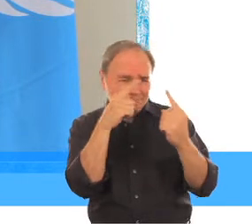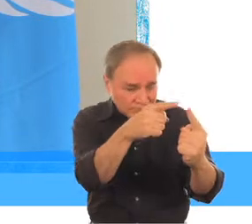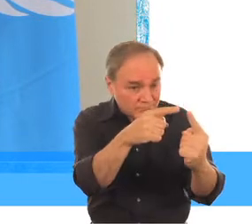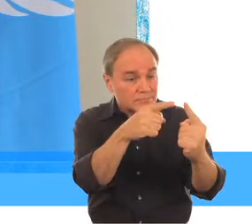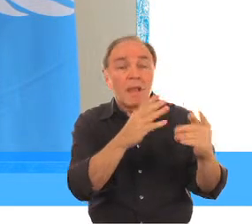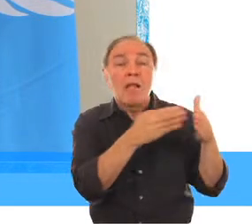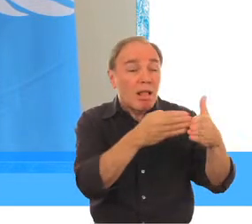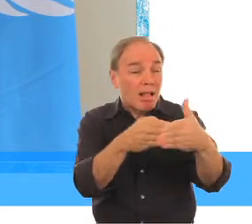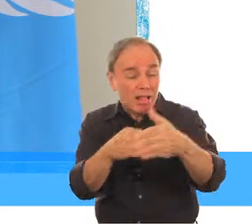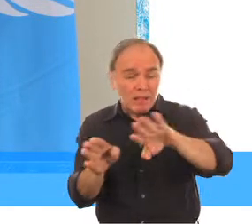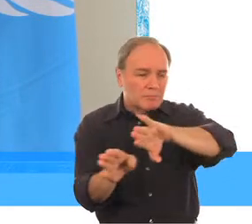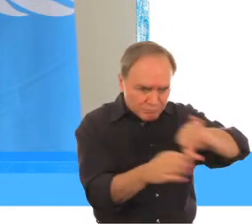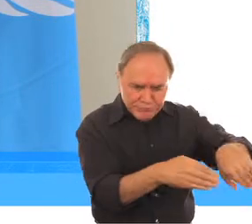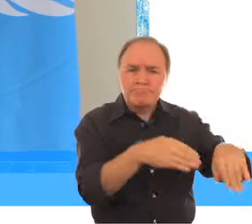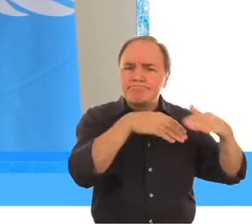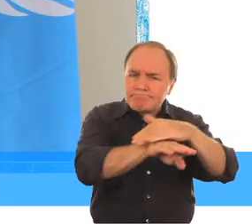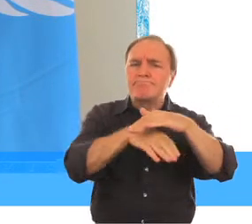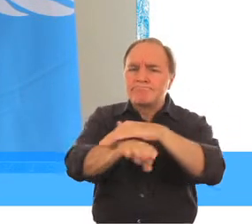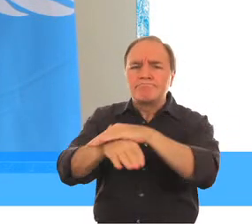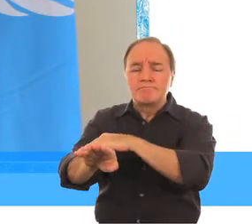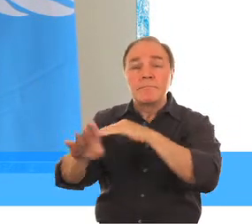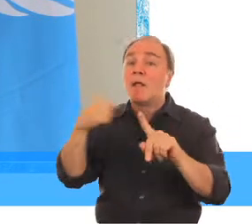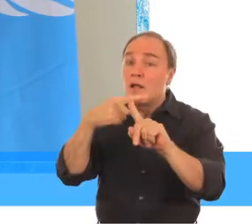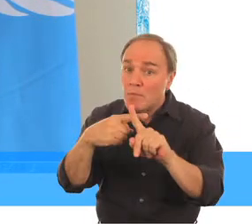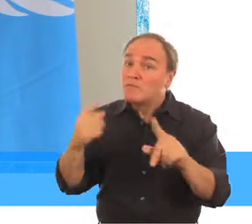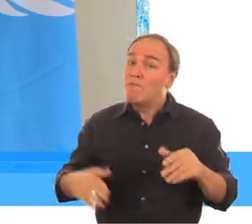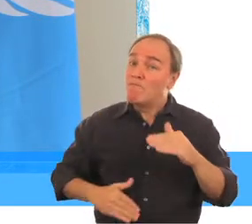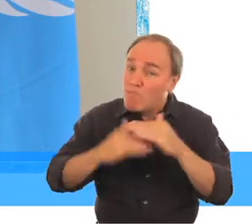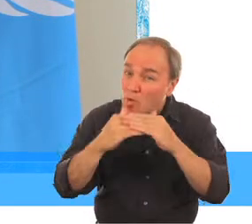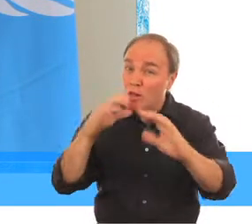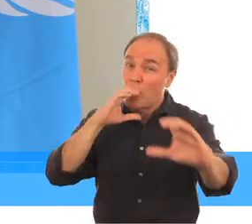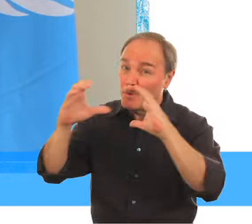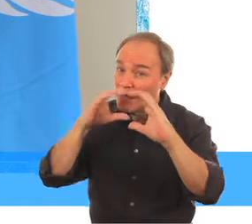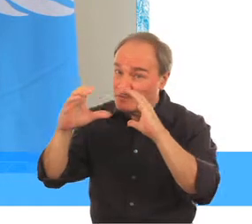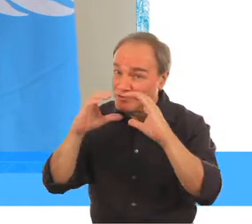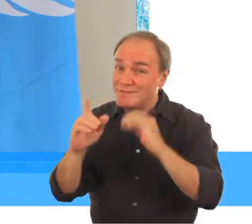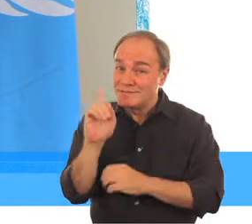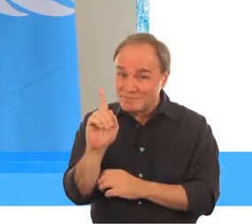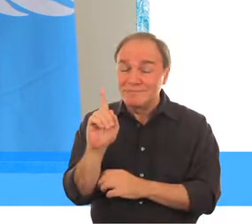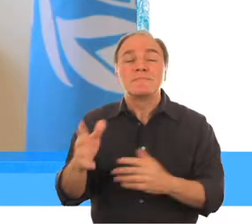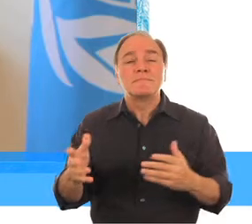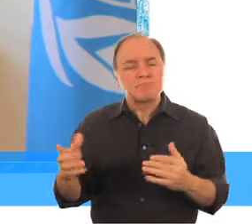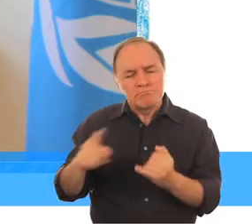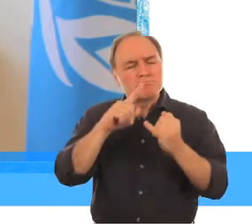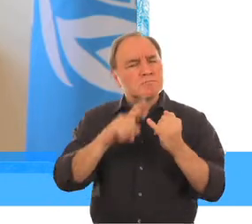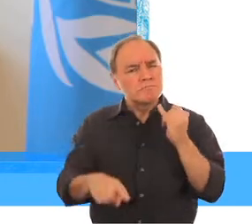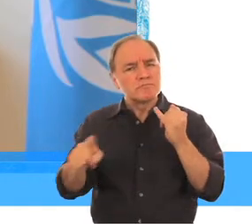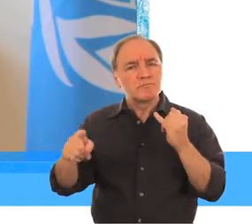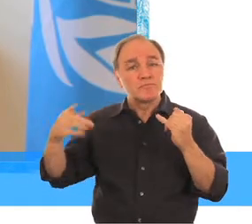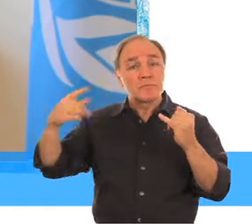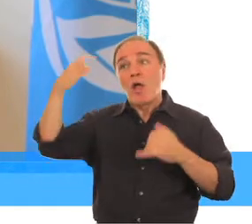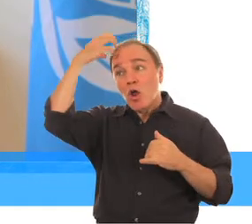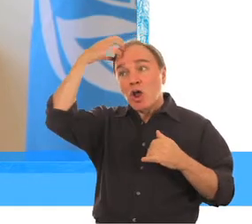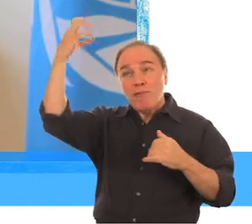physique, à l'information et à la communication est primordiale. Nous ne pouvons pas continuer à ériger des barrières à l'inclusion. Enfin, il faut une